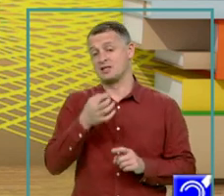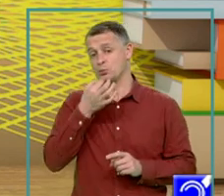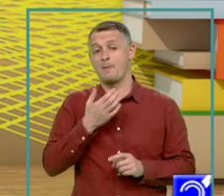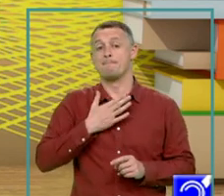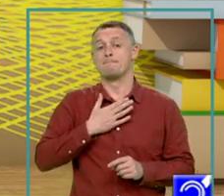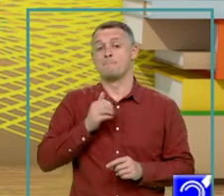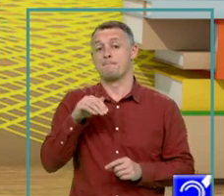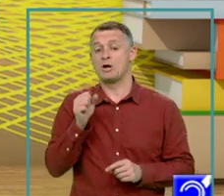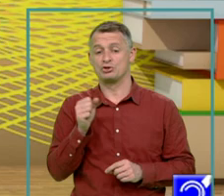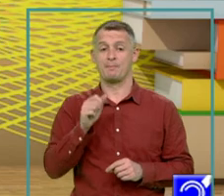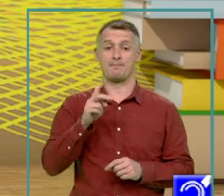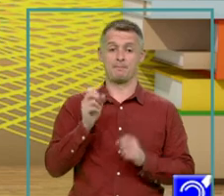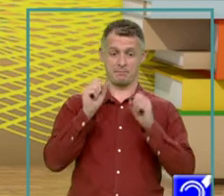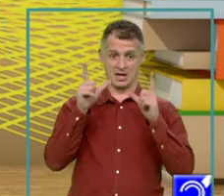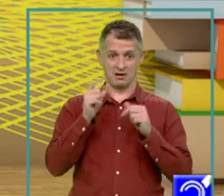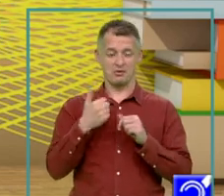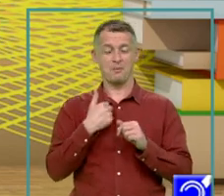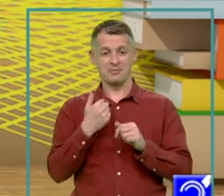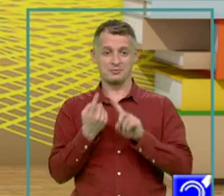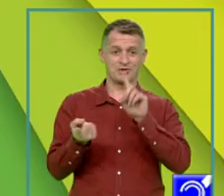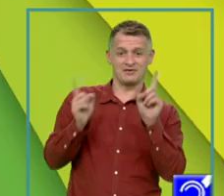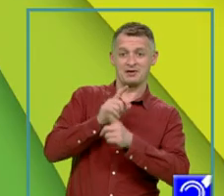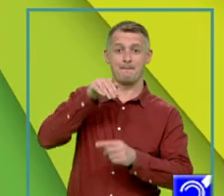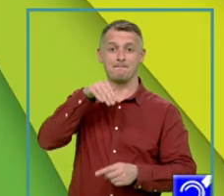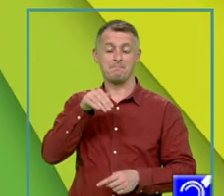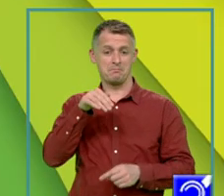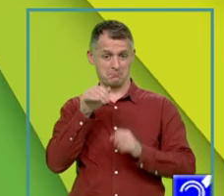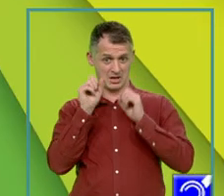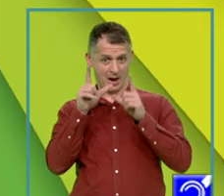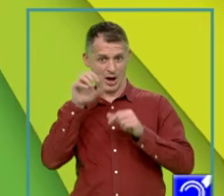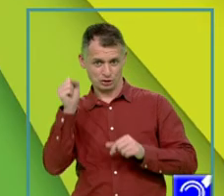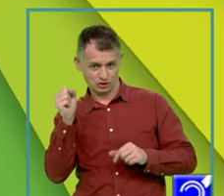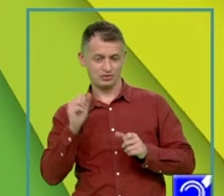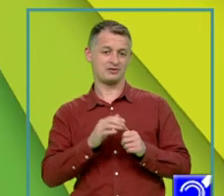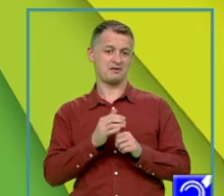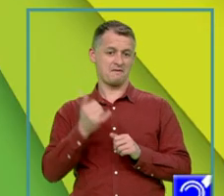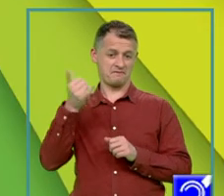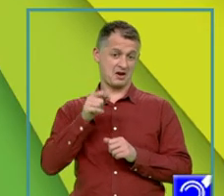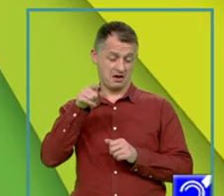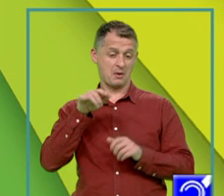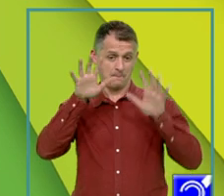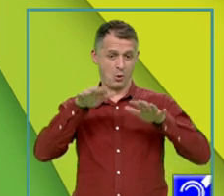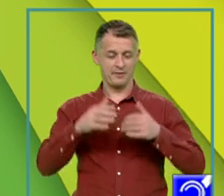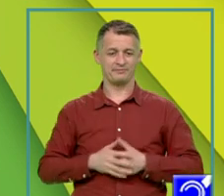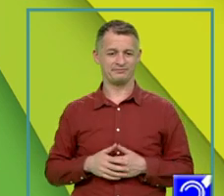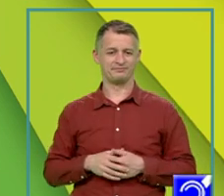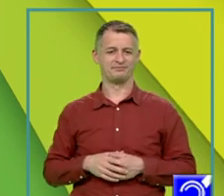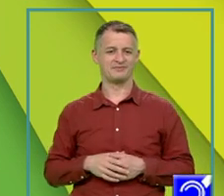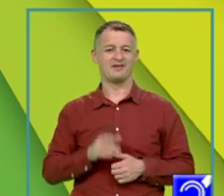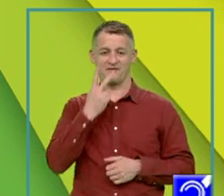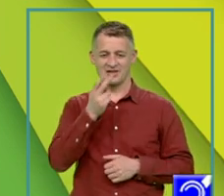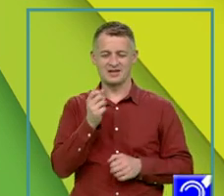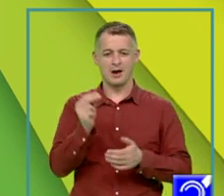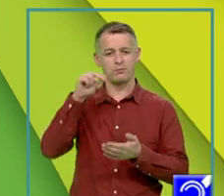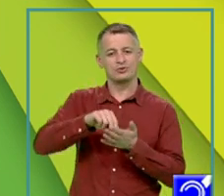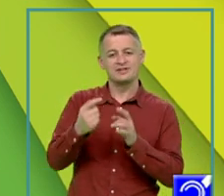pot să spun miram aș să vină ploaia acum observat că auxiliarul aș este pus după